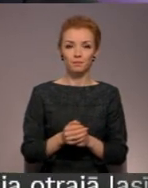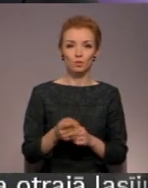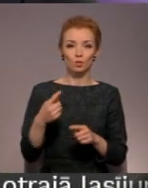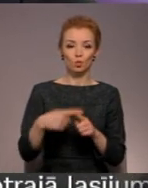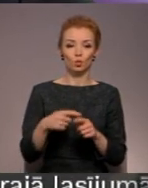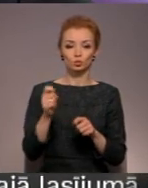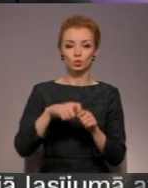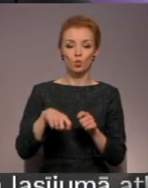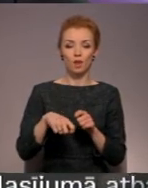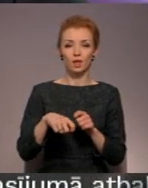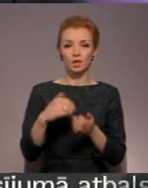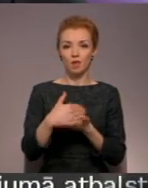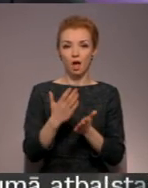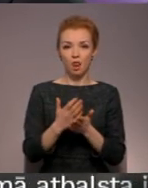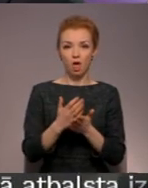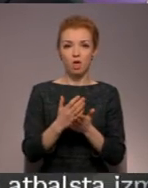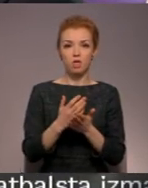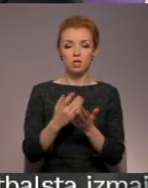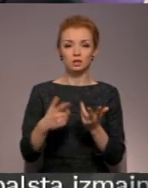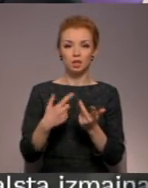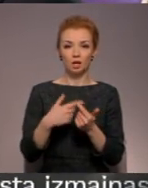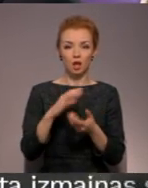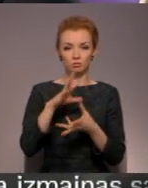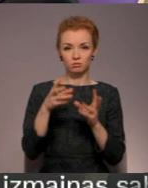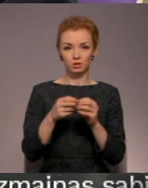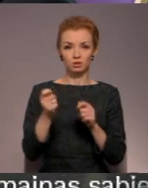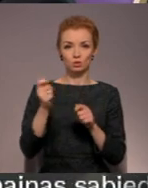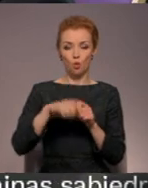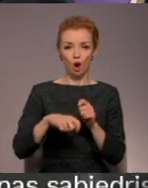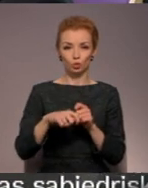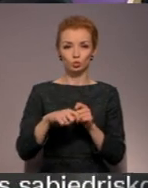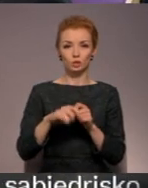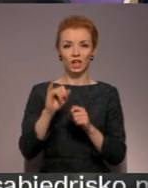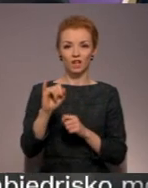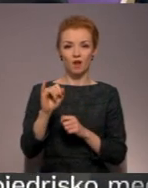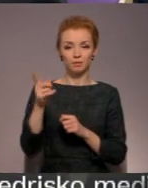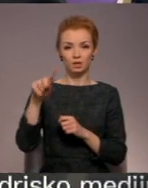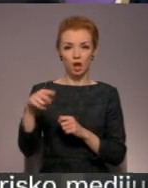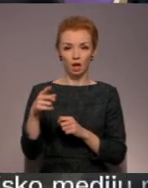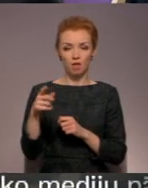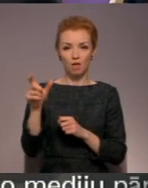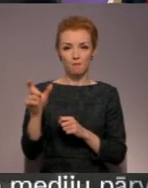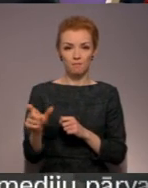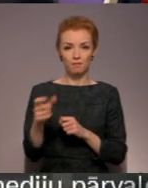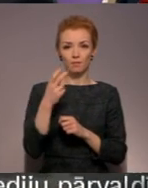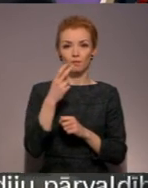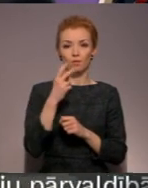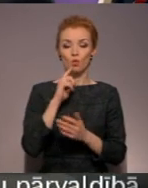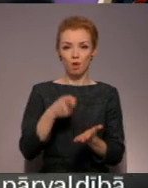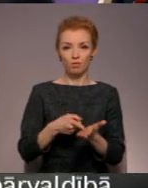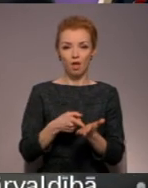un sodīt, daļēji saskaitot piespriestos sodus, Ivaram Sergetam